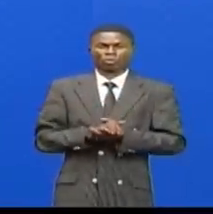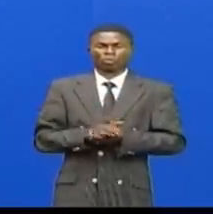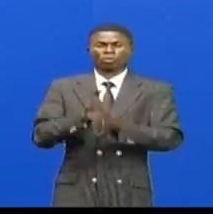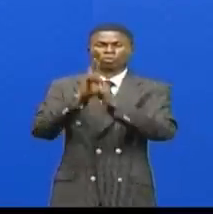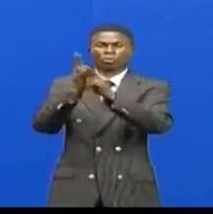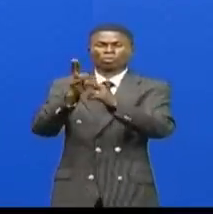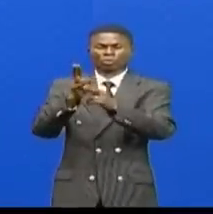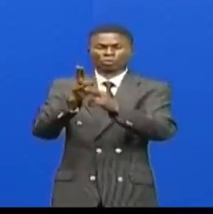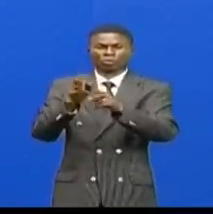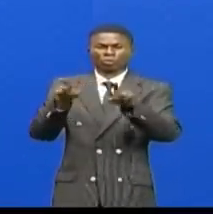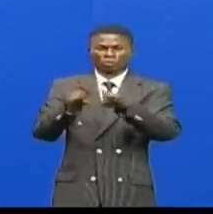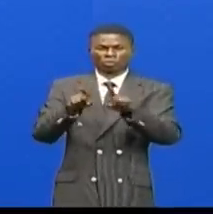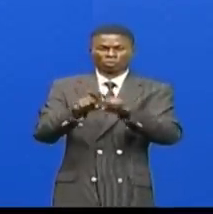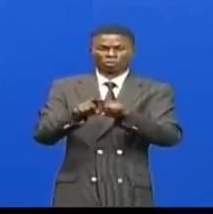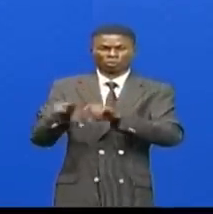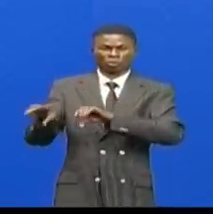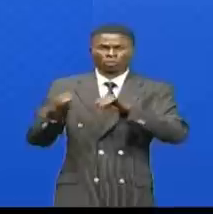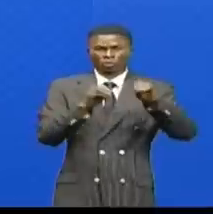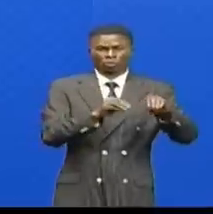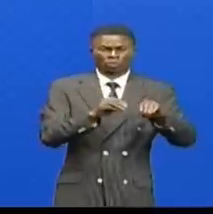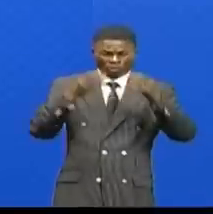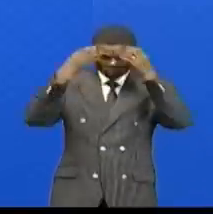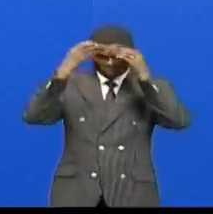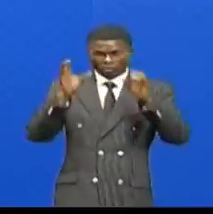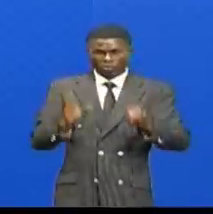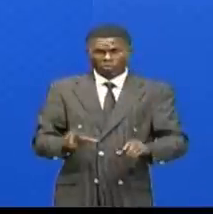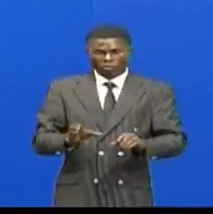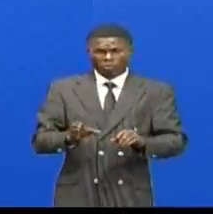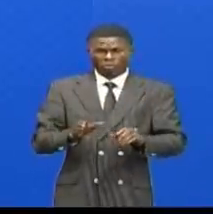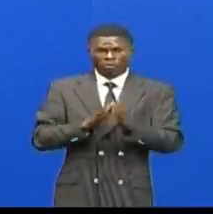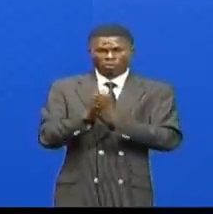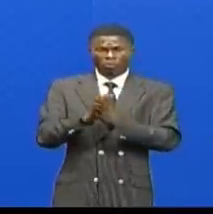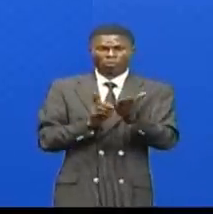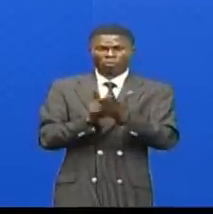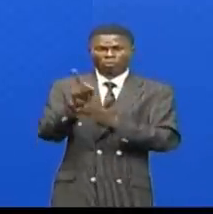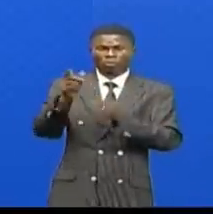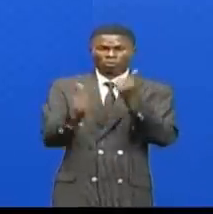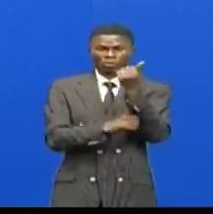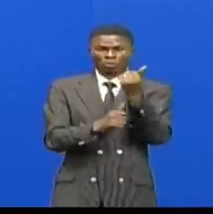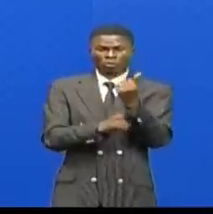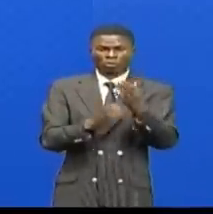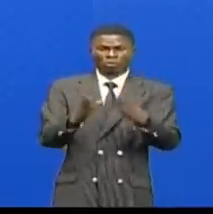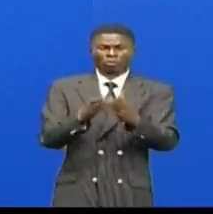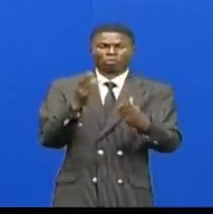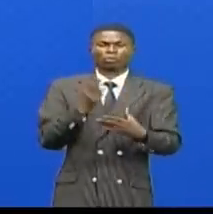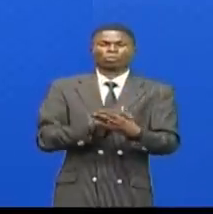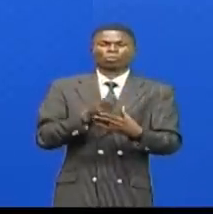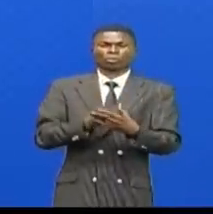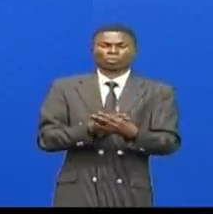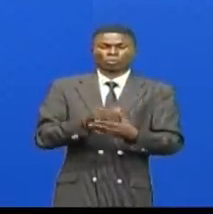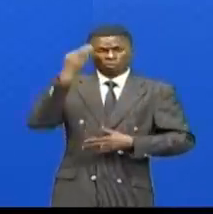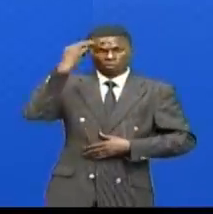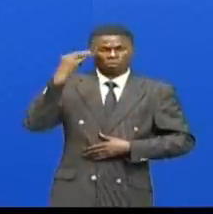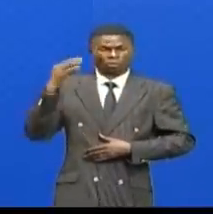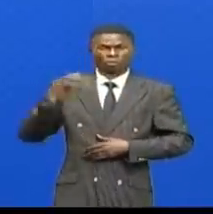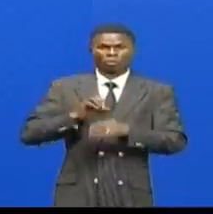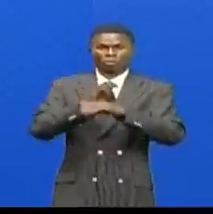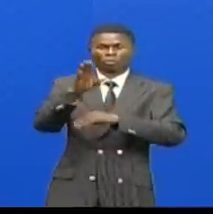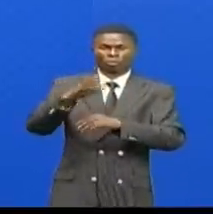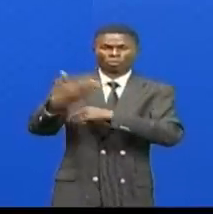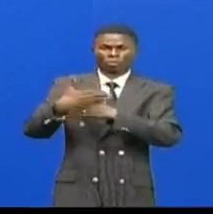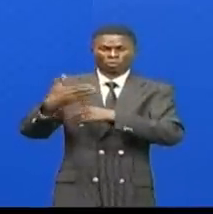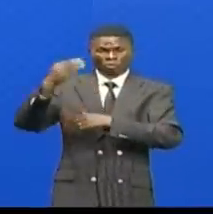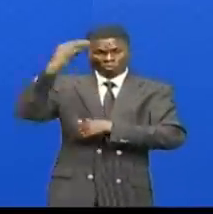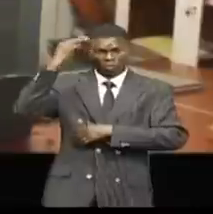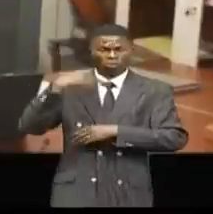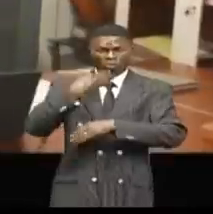Rapport initial de la mise en œuvre de la Convention relative aux droits des personnes vulnérables. La ministre est déléguée auprès du ministre